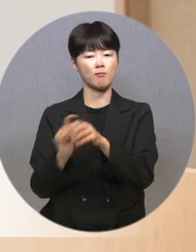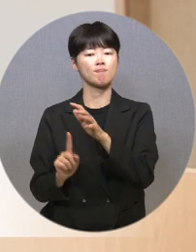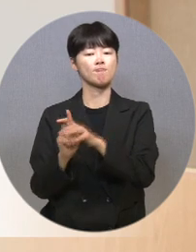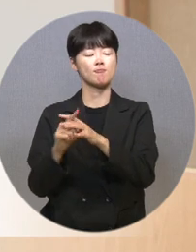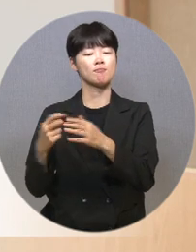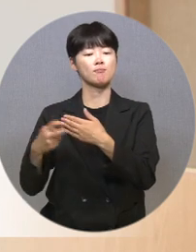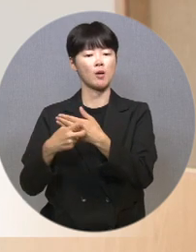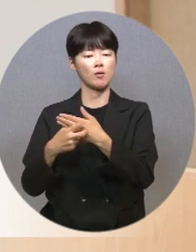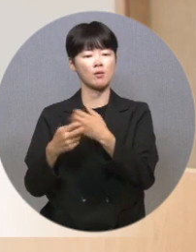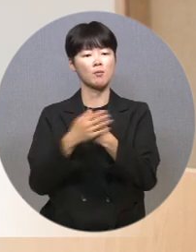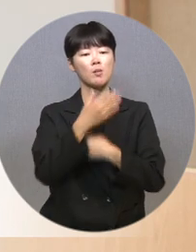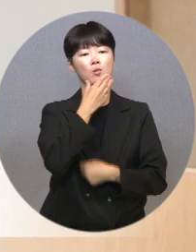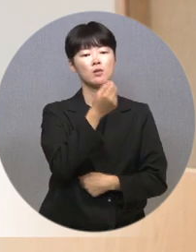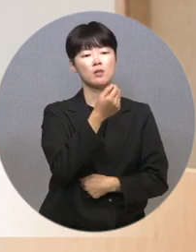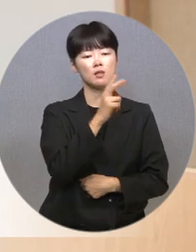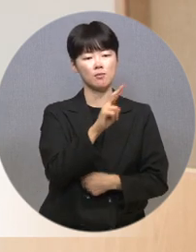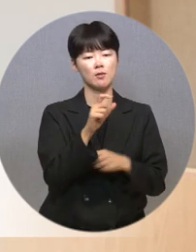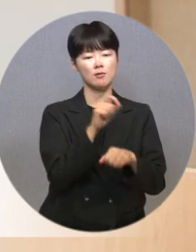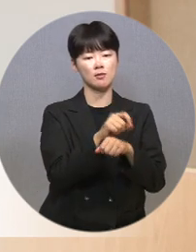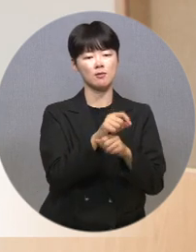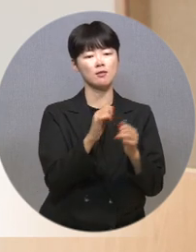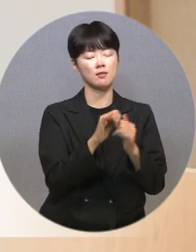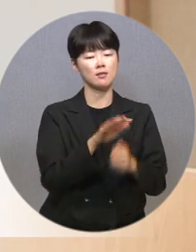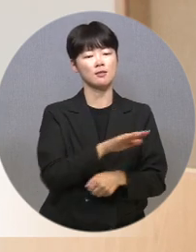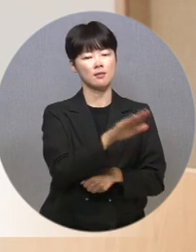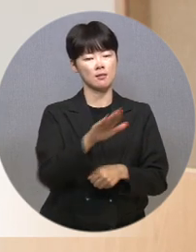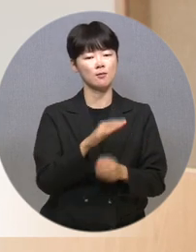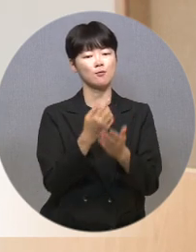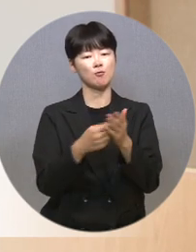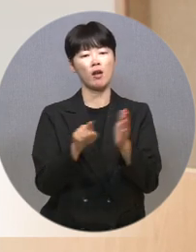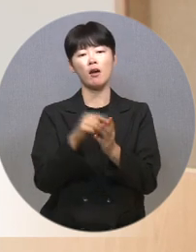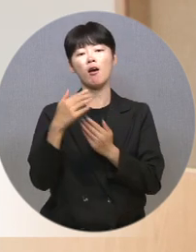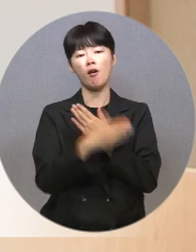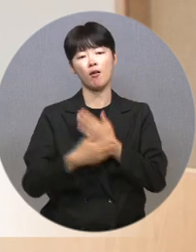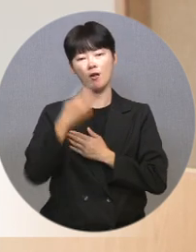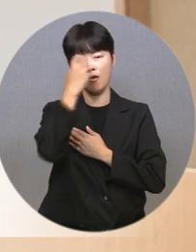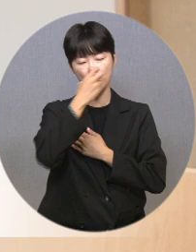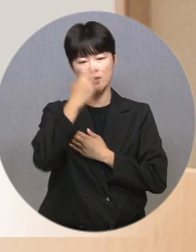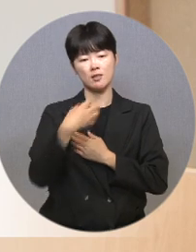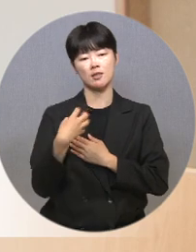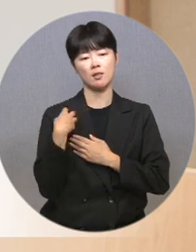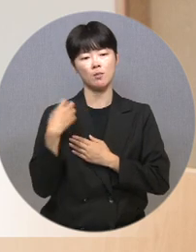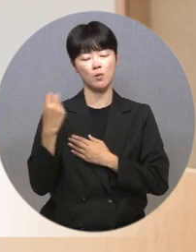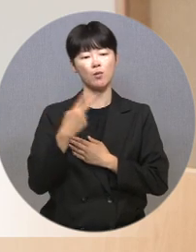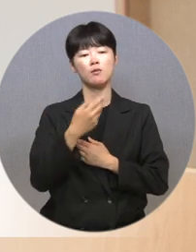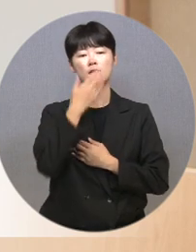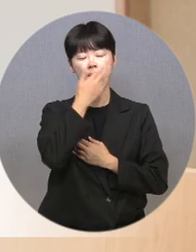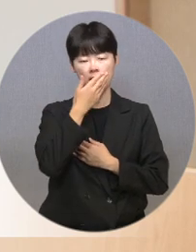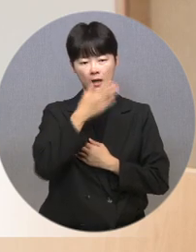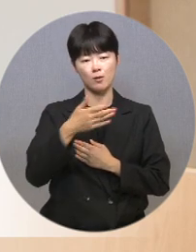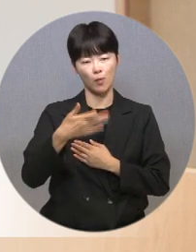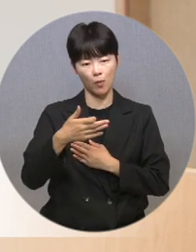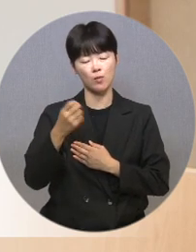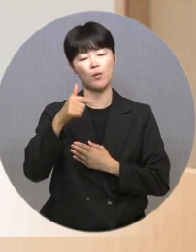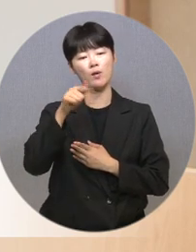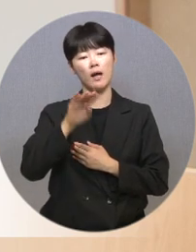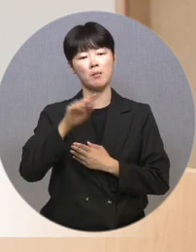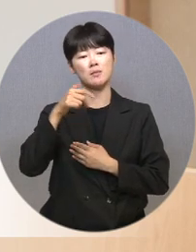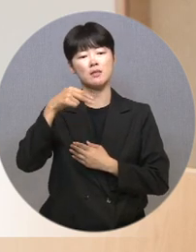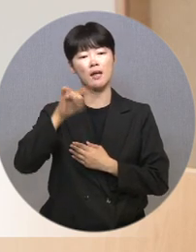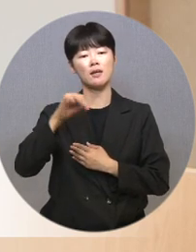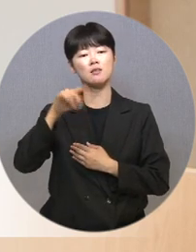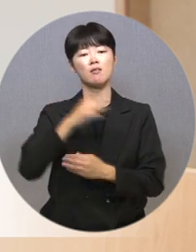임직원 여러분의 건강검진을 책임지고 그리고 당뇨와 갑상선의 대사질환까지 저희들이